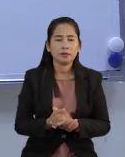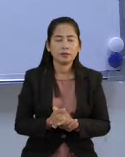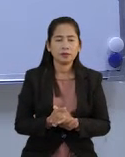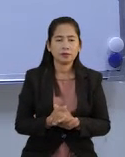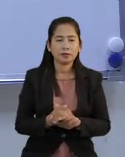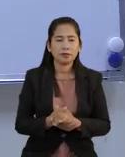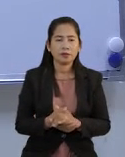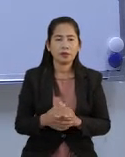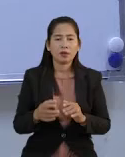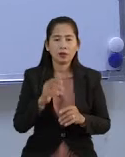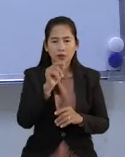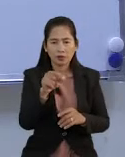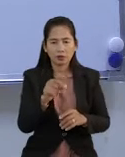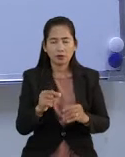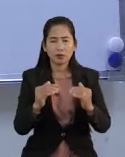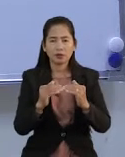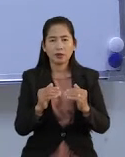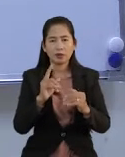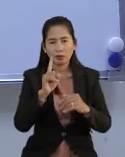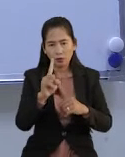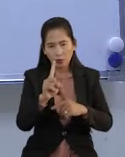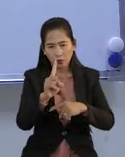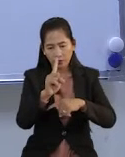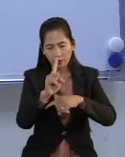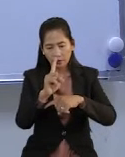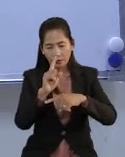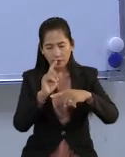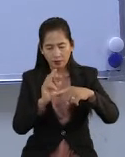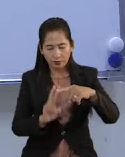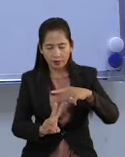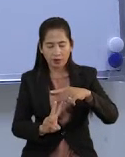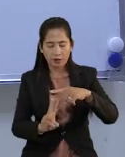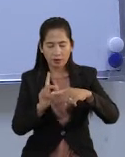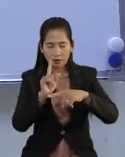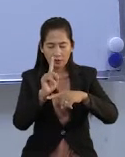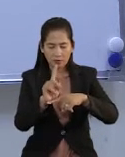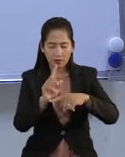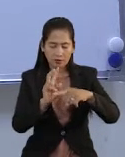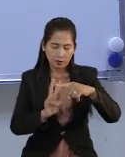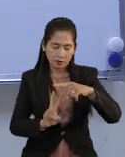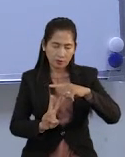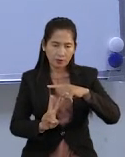nè kru chốt vô ní cứ xa mà nâng mùi phía phỉ